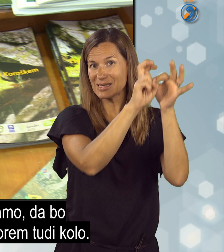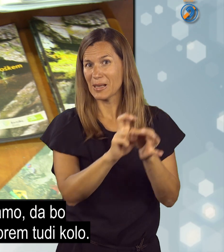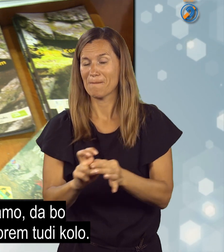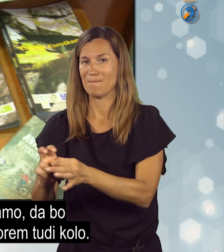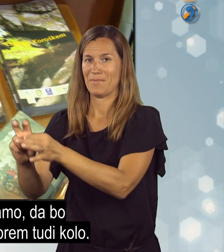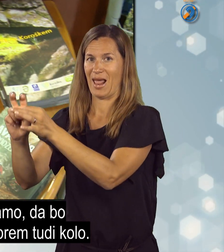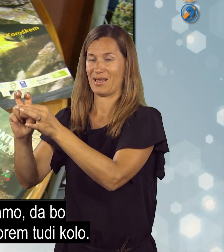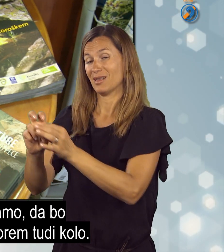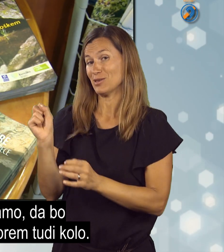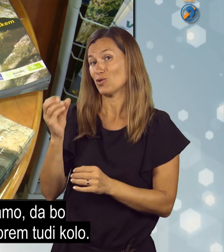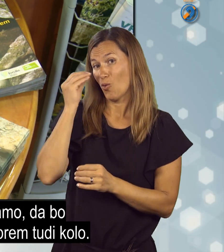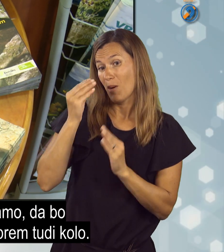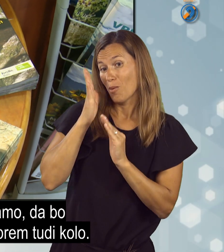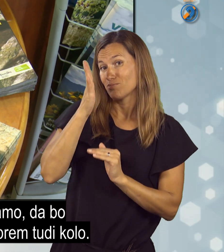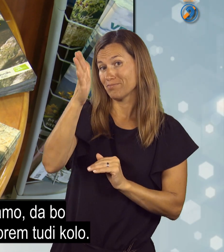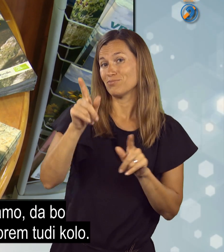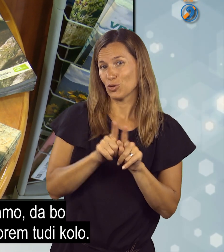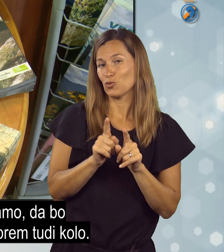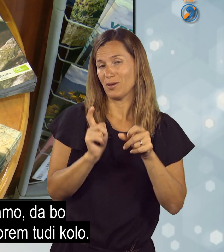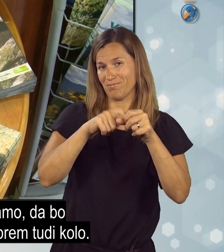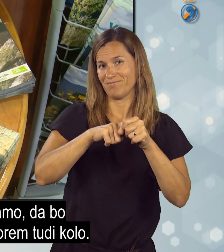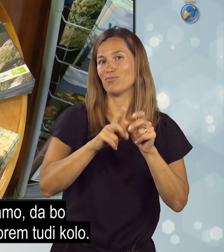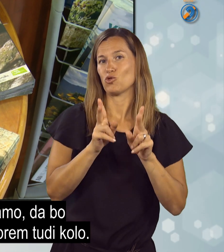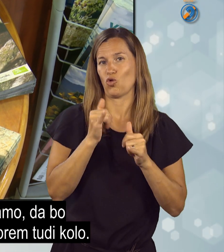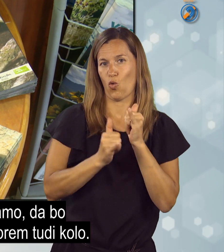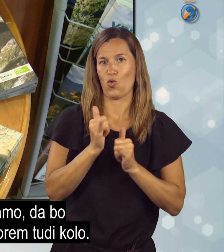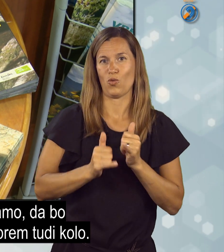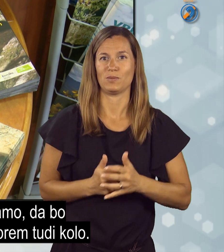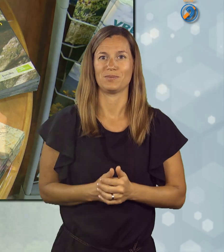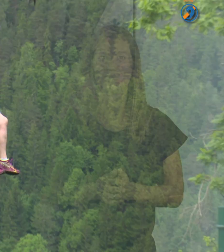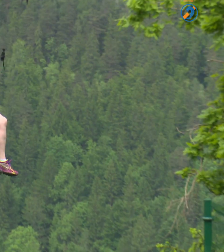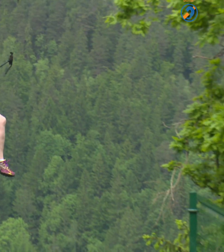da bo še ena izmed oprem tudi kolo.